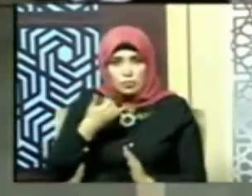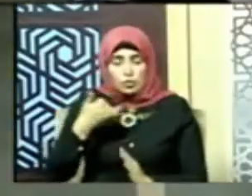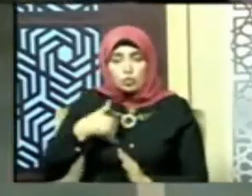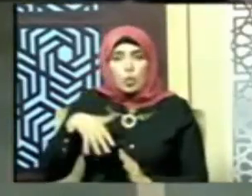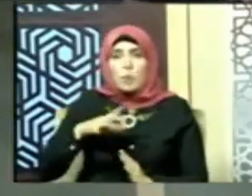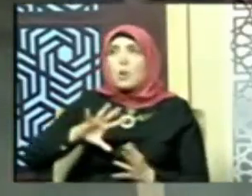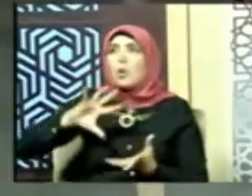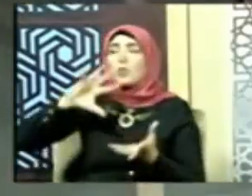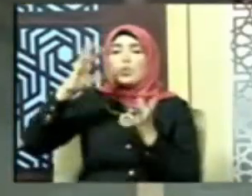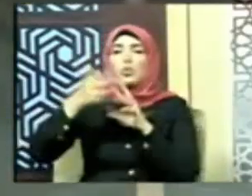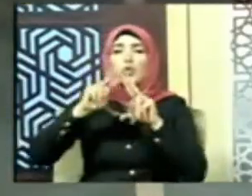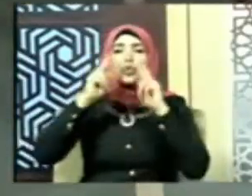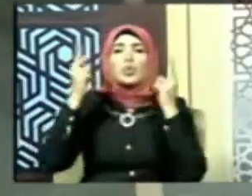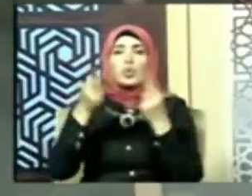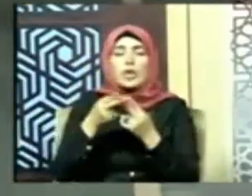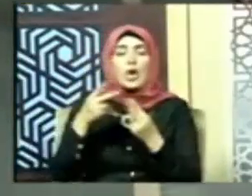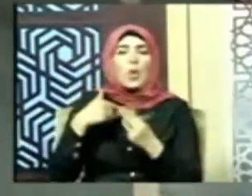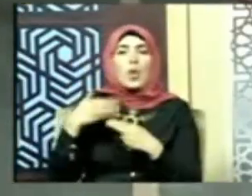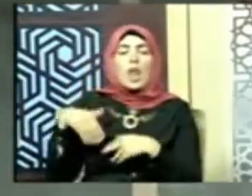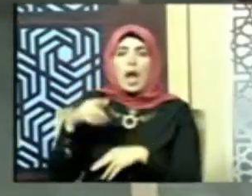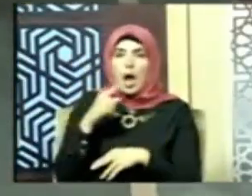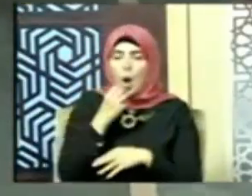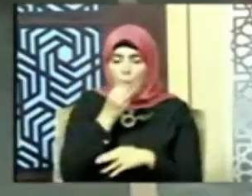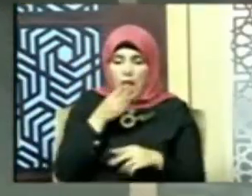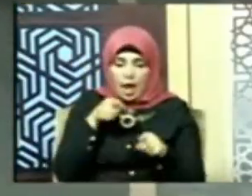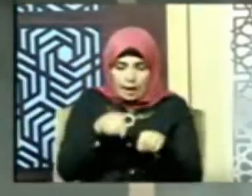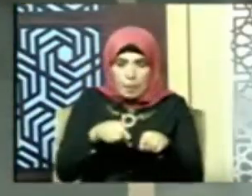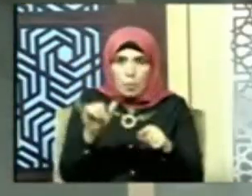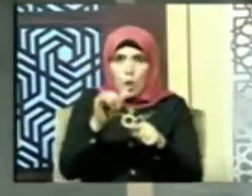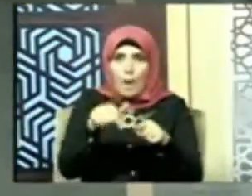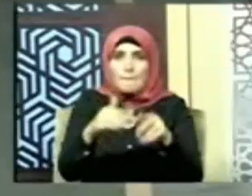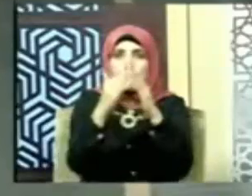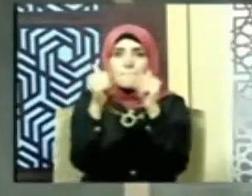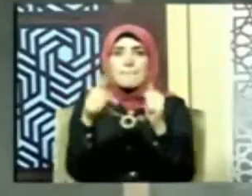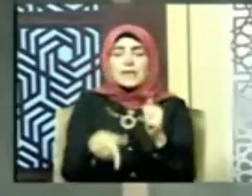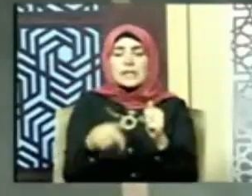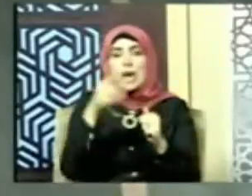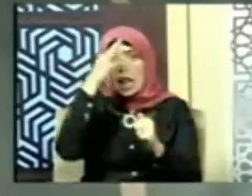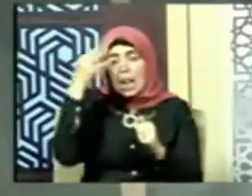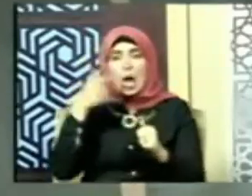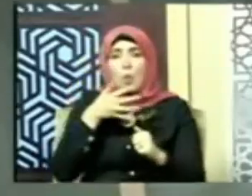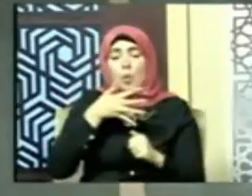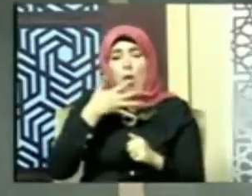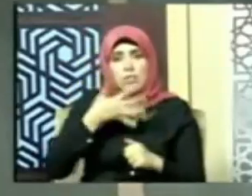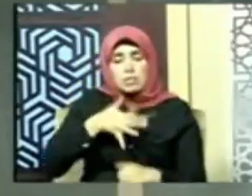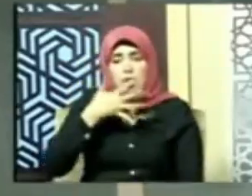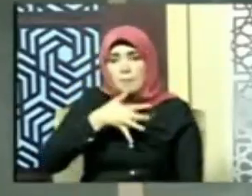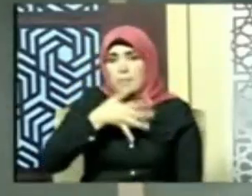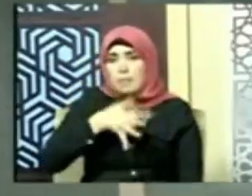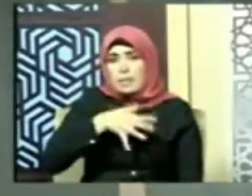وبالدنيا العريضة نفتديه، إذا ما سالت الأرواح فيه